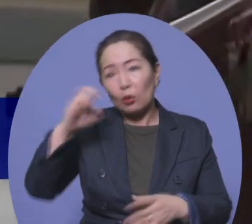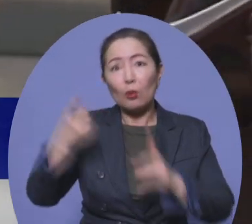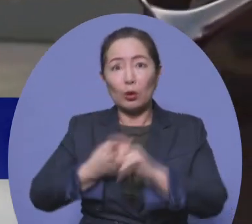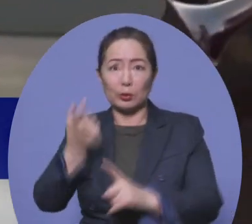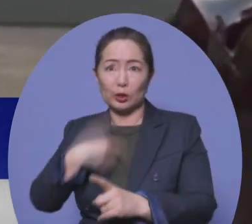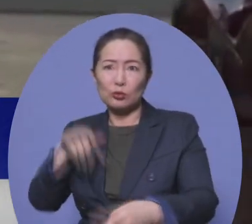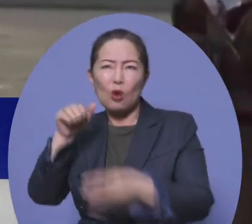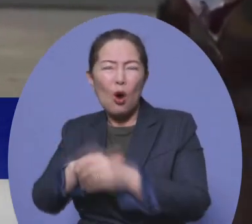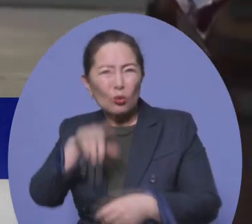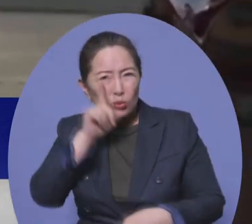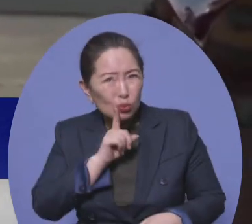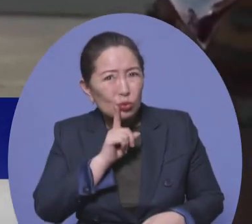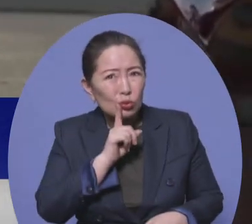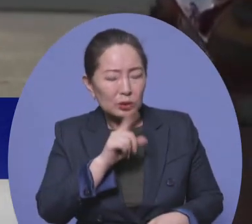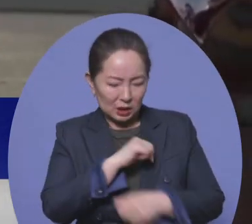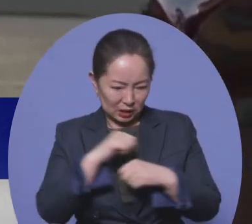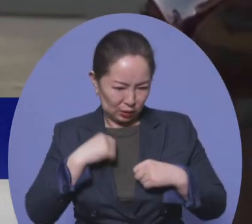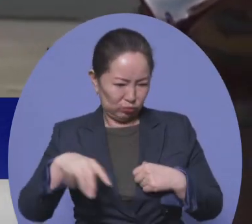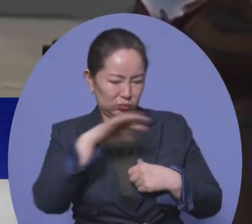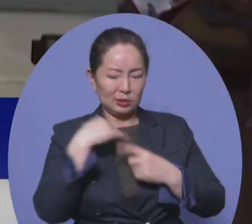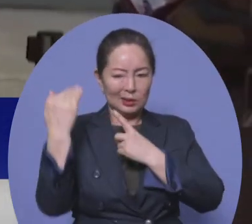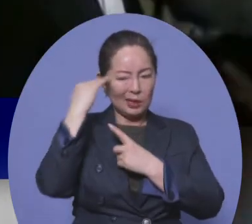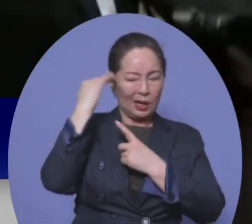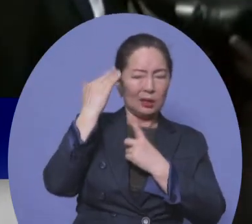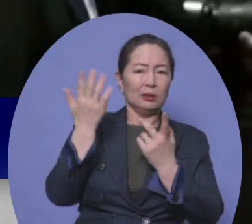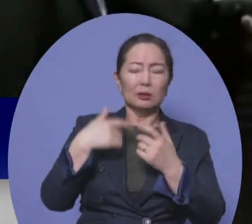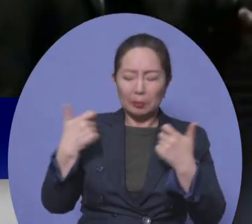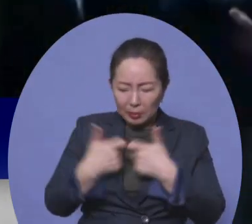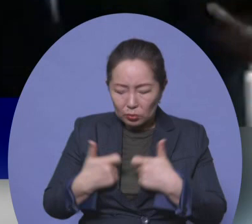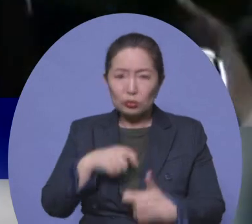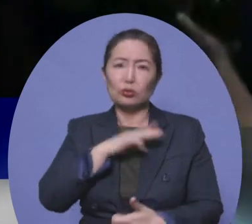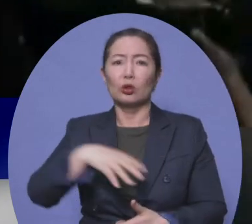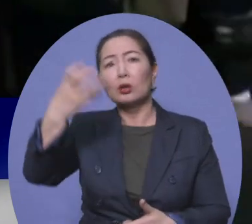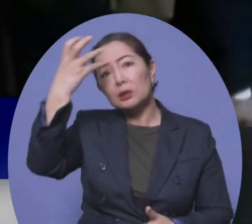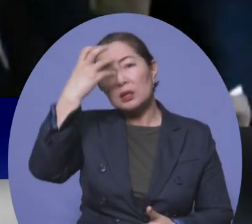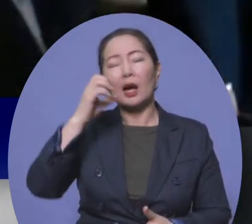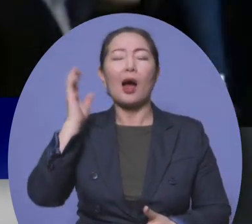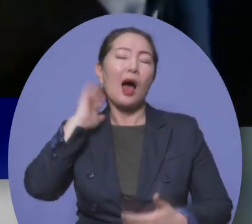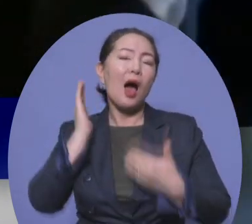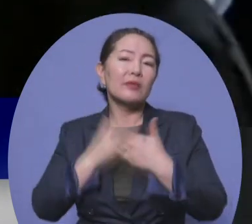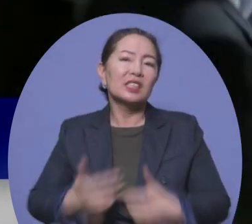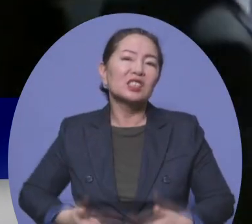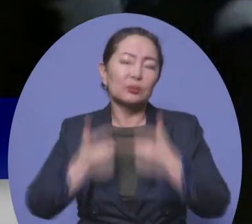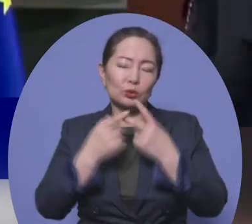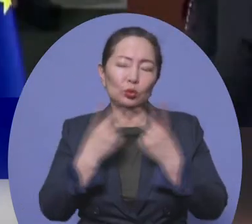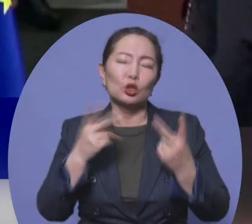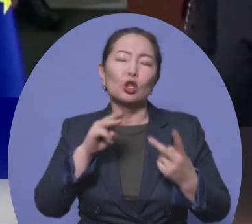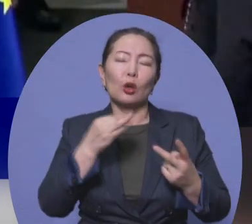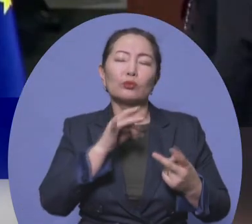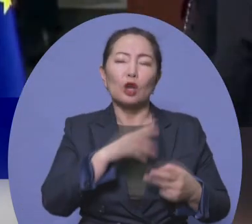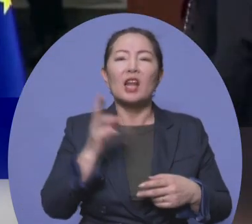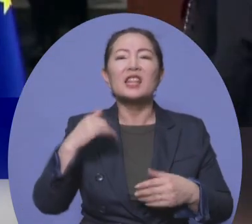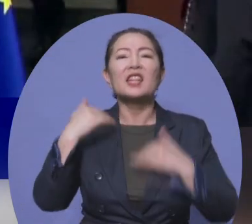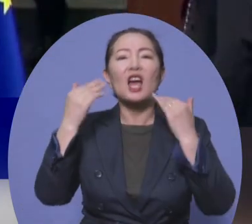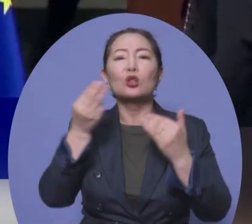холбооны гишүүнээр эсүүлэхийг хүсэж байгаа энгийн иргэдийн шаардлагыг биелүүлэхийн тулд засгийн газраас авилгатай тэмцэх үндэсний төвч авилгатай тэмцэх дээд